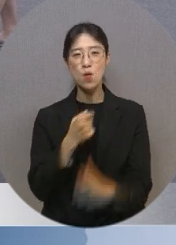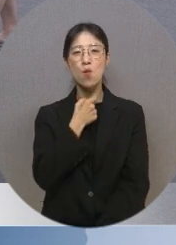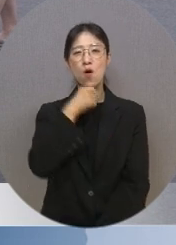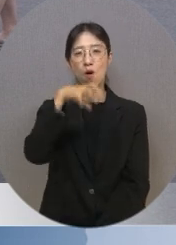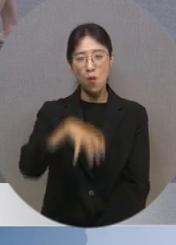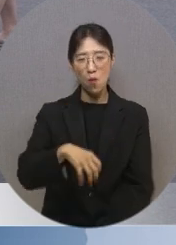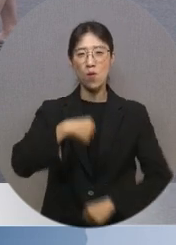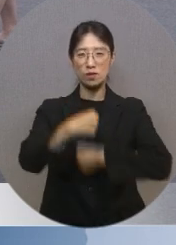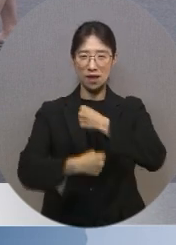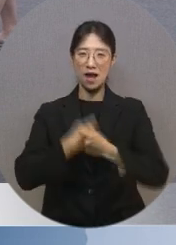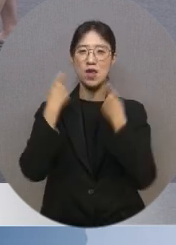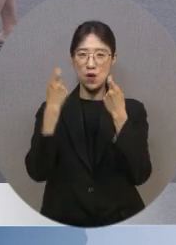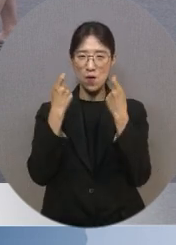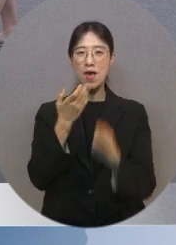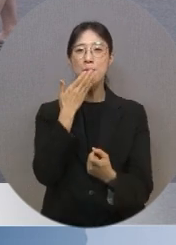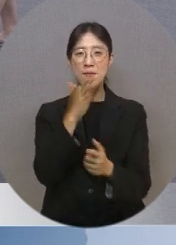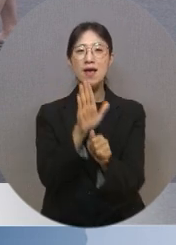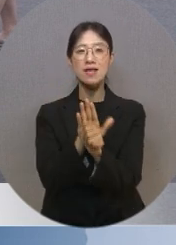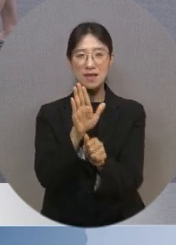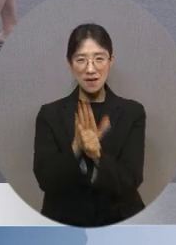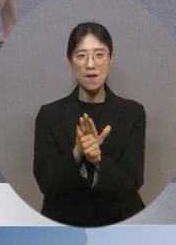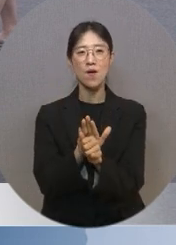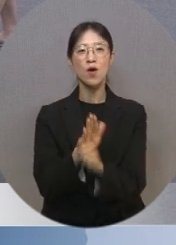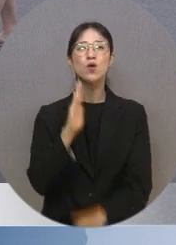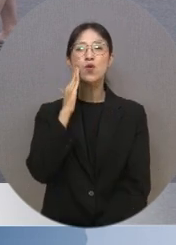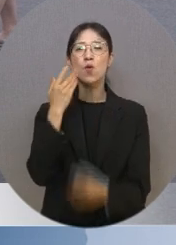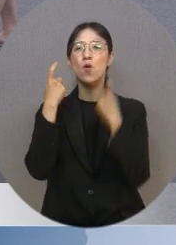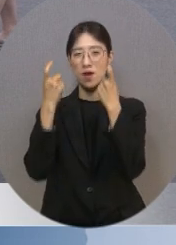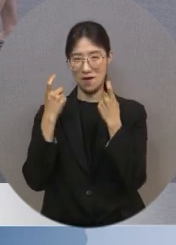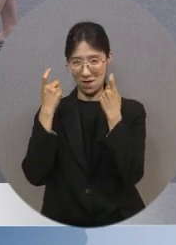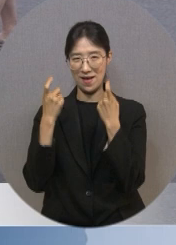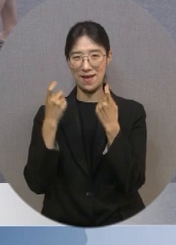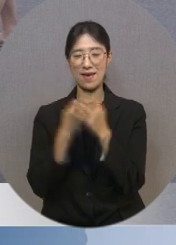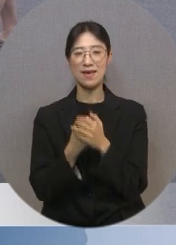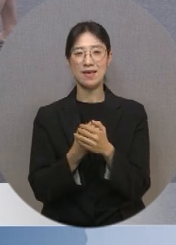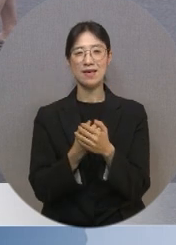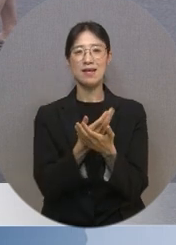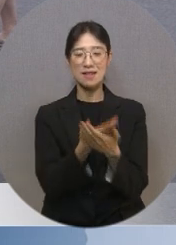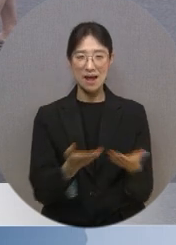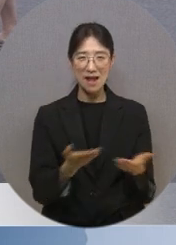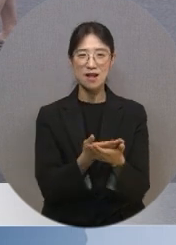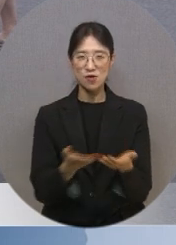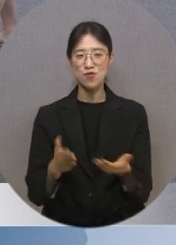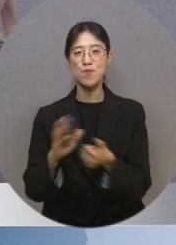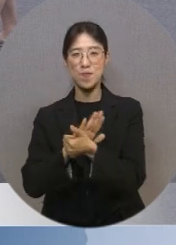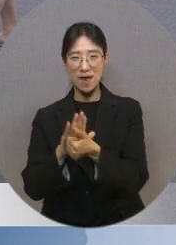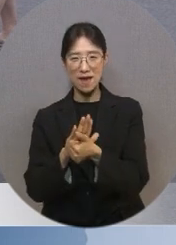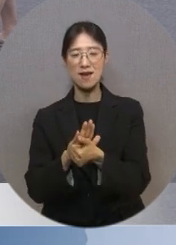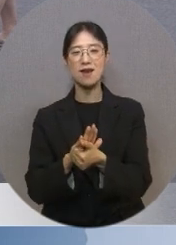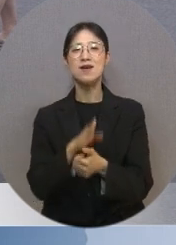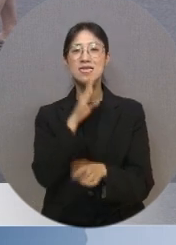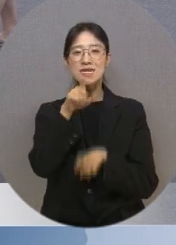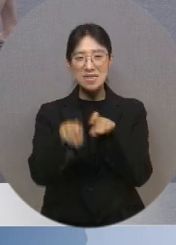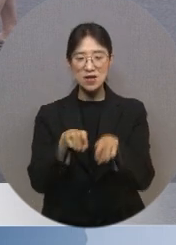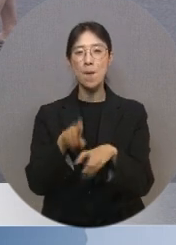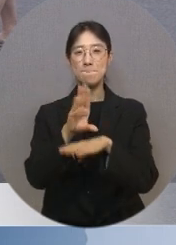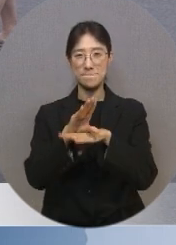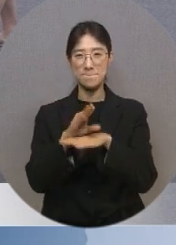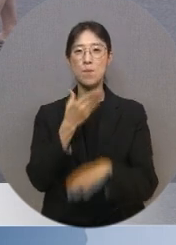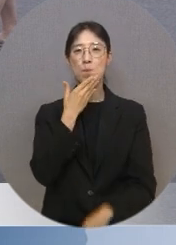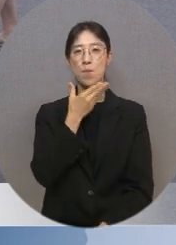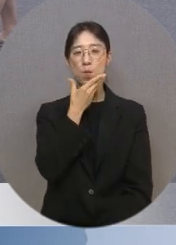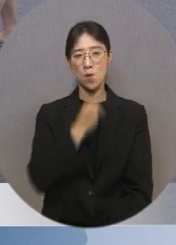곳을 자유롭게 여행할 수 있도록 지원하는 초록여행과 나눔과 배려를 실천하는 방송 복지TV가 소중한